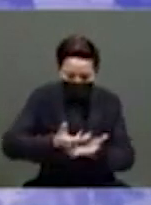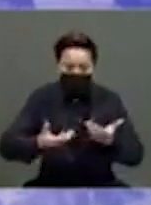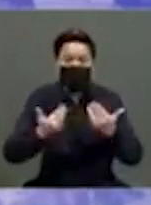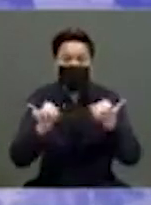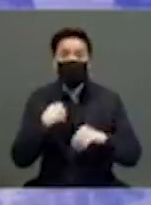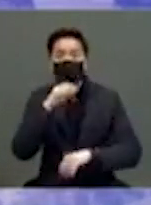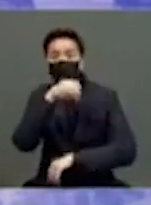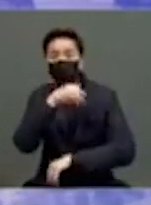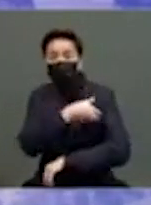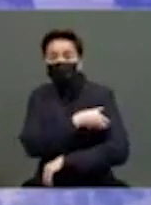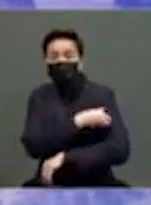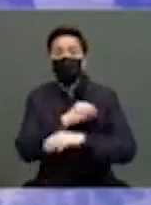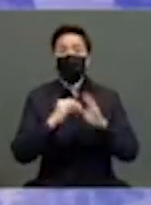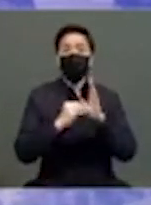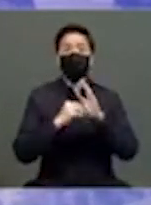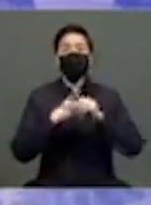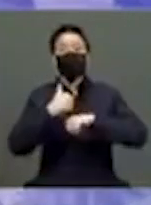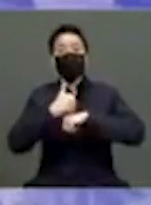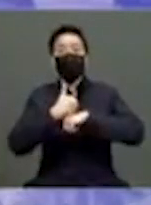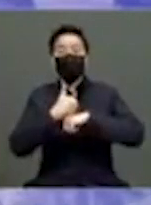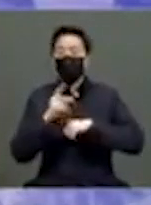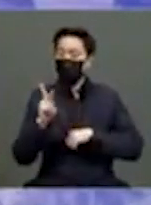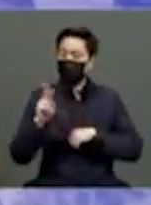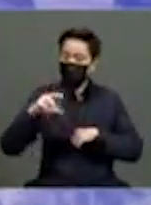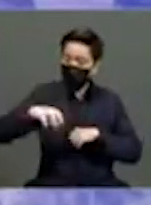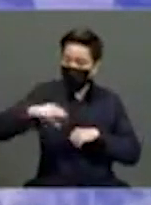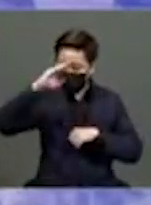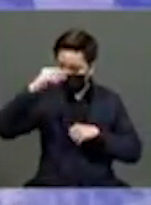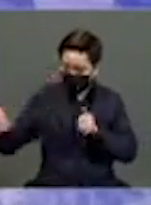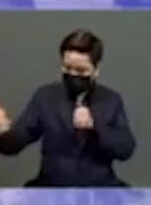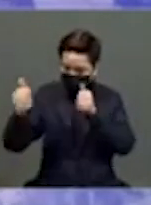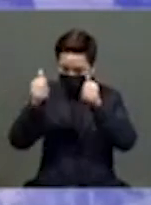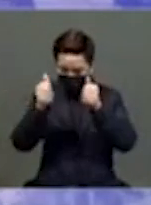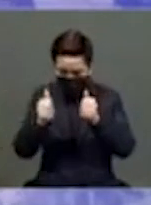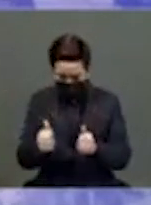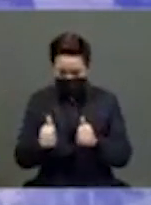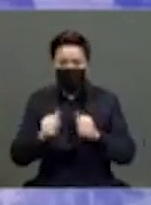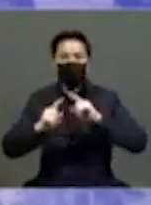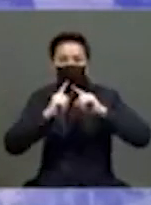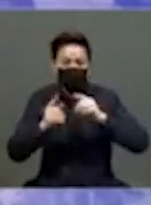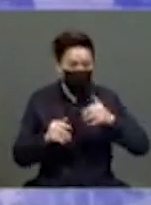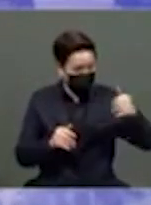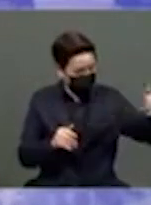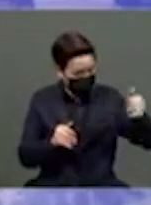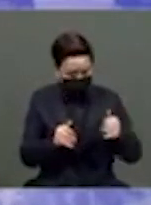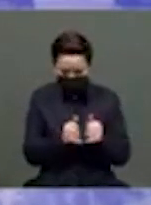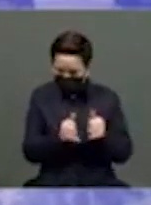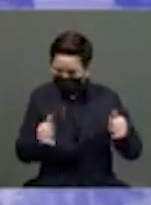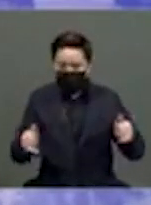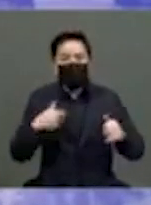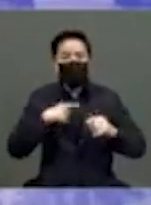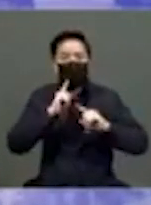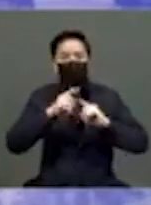ว่ากรุงเทพฯกับท่านอธิบดีกรมควบคุมโรคนะครับก็มาอยู่ที่เวทีเดียวกันยืนยันนะครับว่าท่านก็ยืนยันว่า